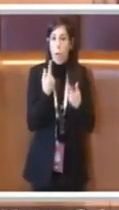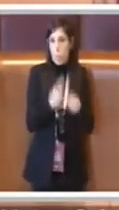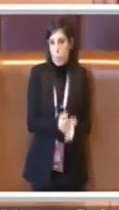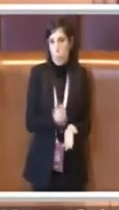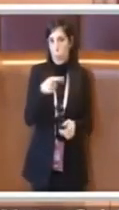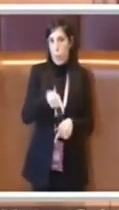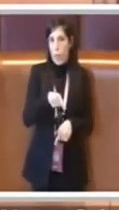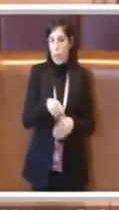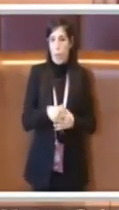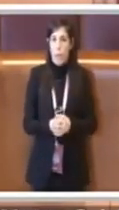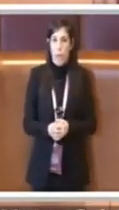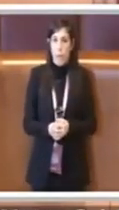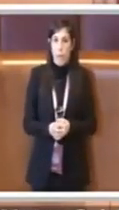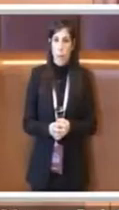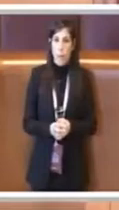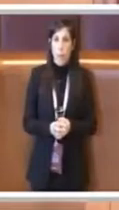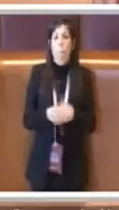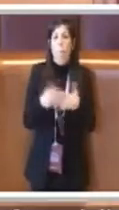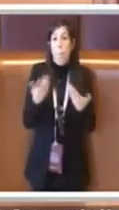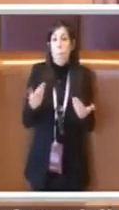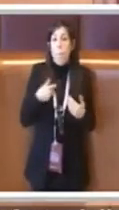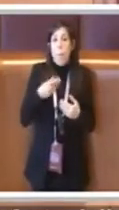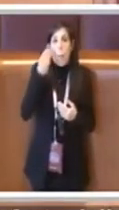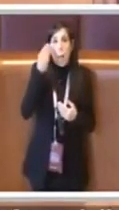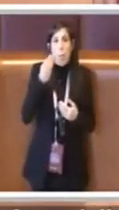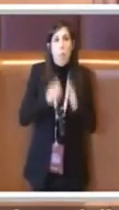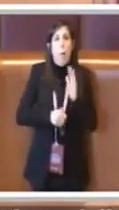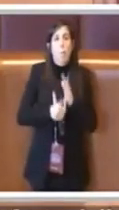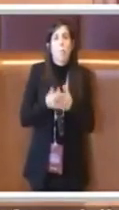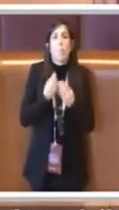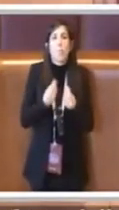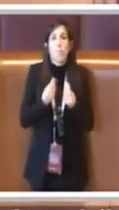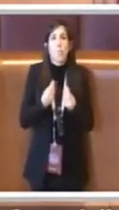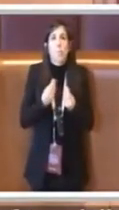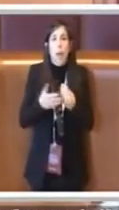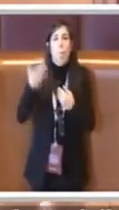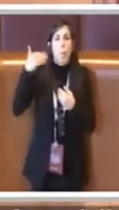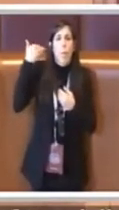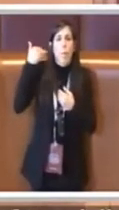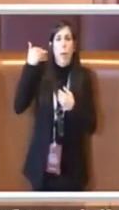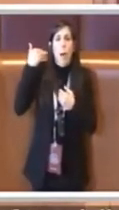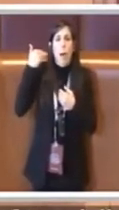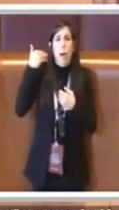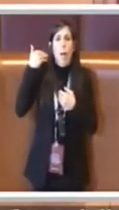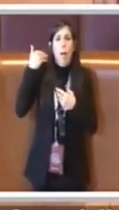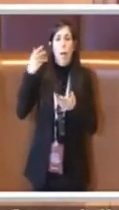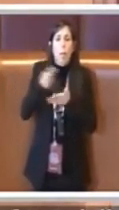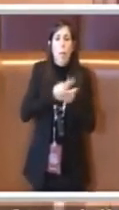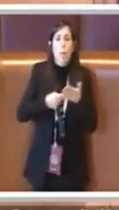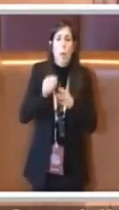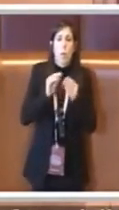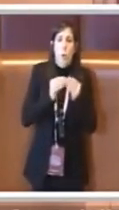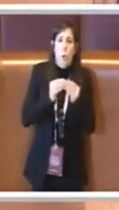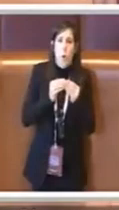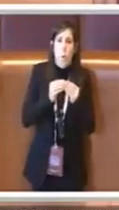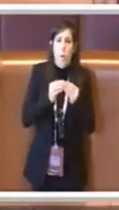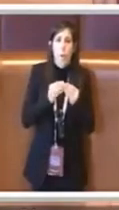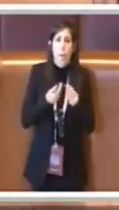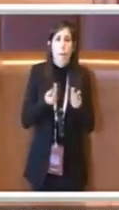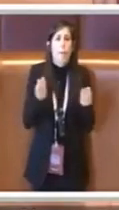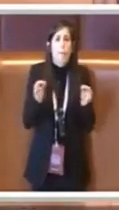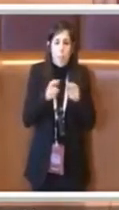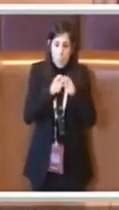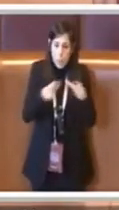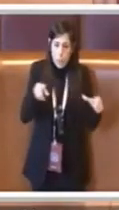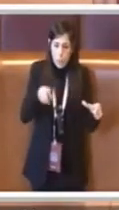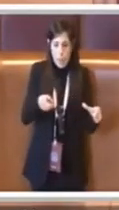città. Ebbene quindi, Presidente, io mi domando prima come si faceva a pianificare, a investire, ad avere una visione sulla